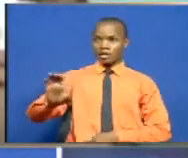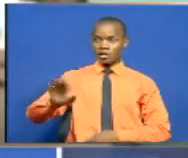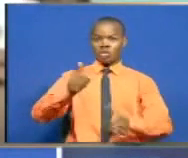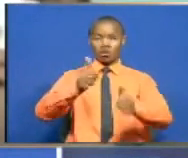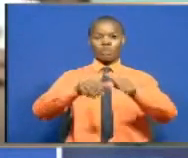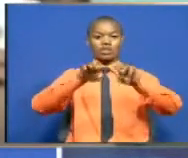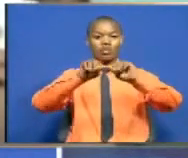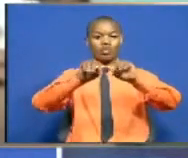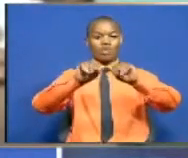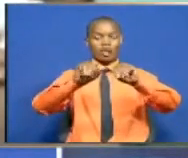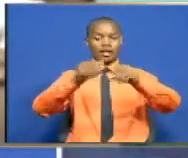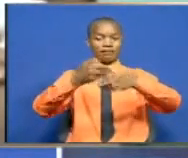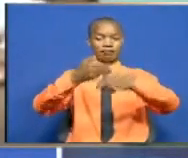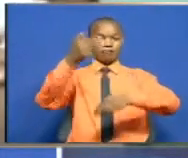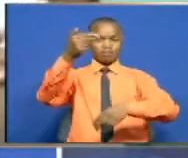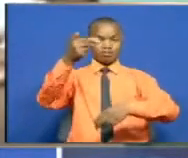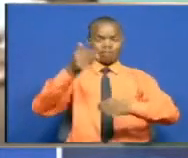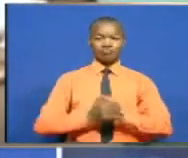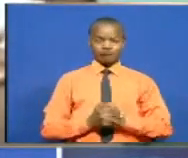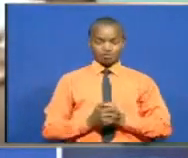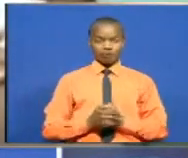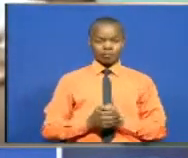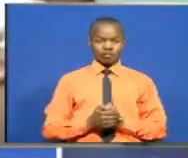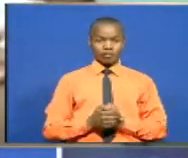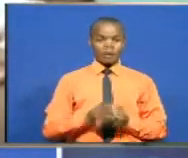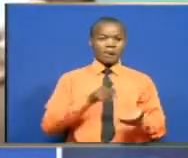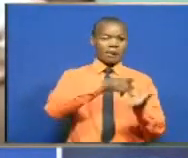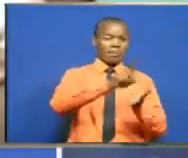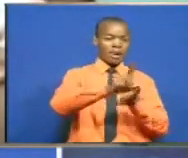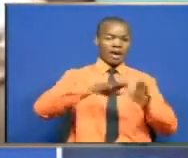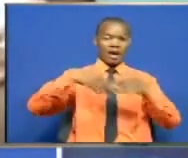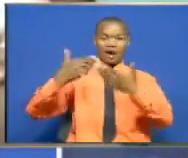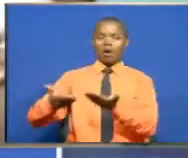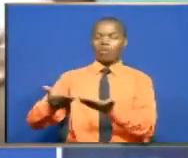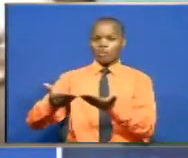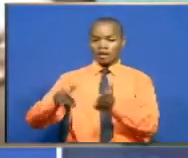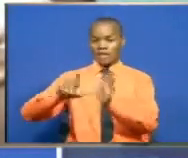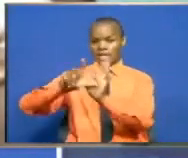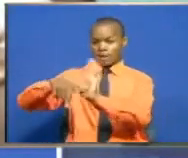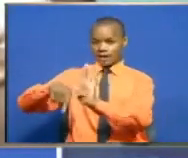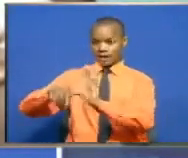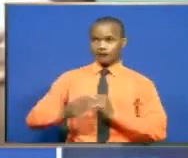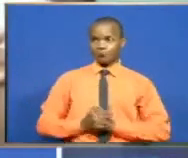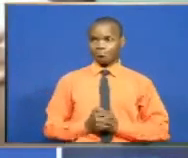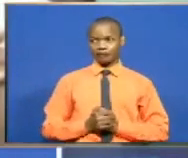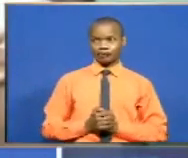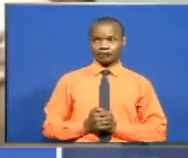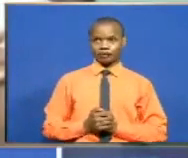quality, lakini tutawalipa baadaye. Kwa hivyo